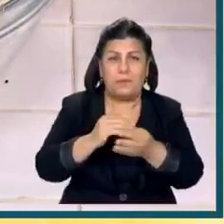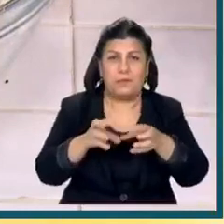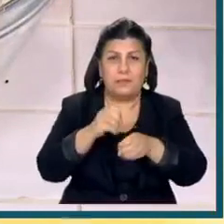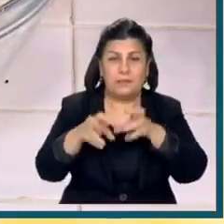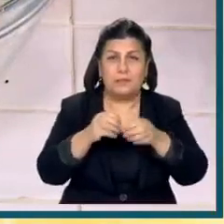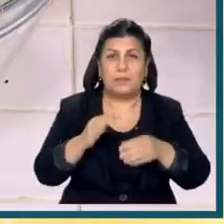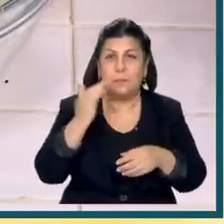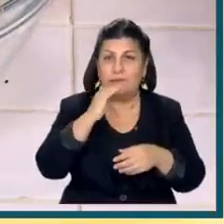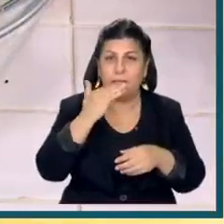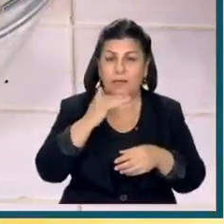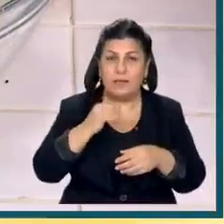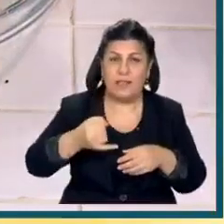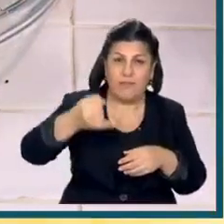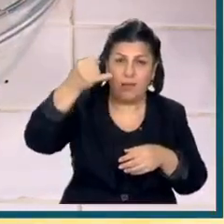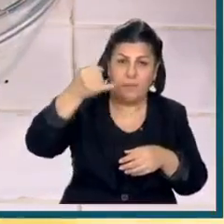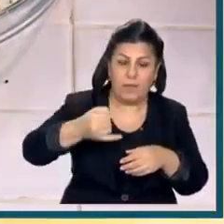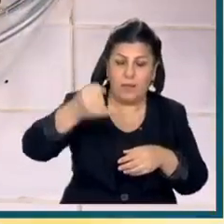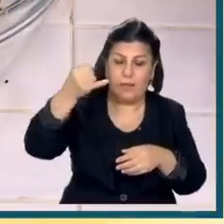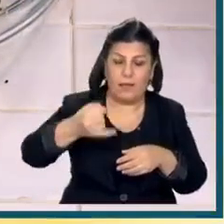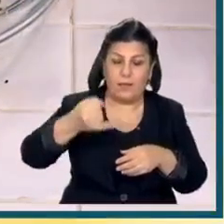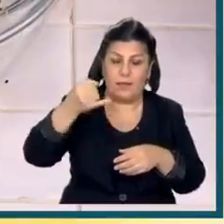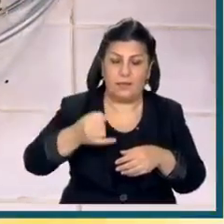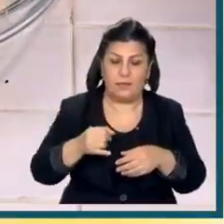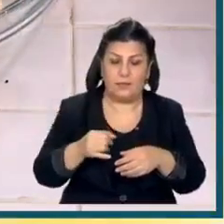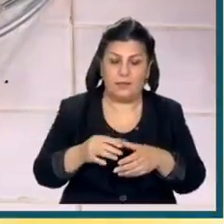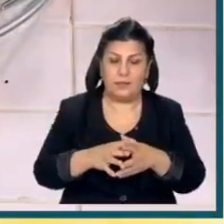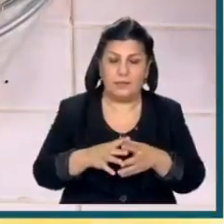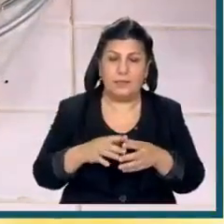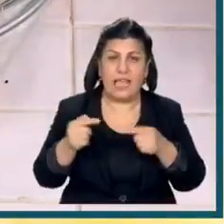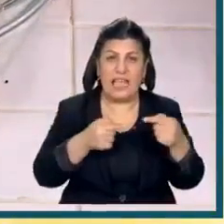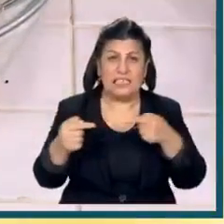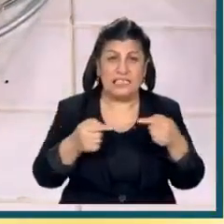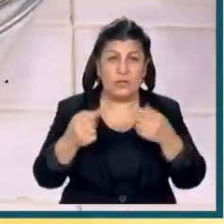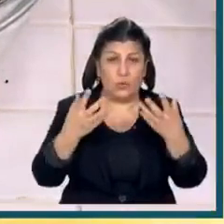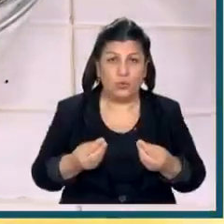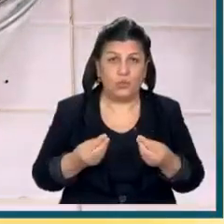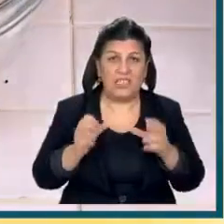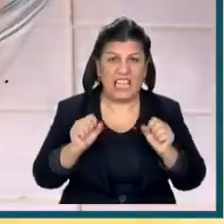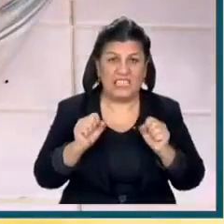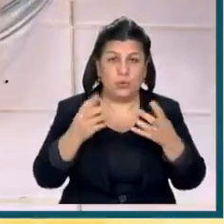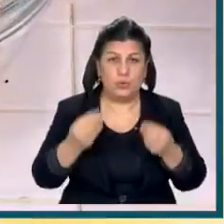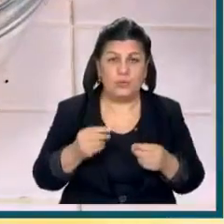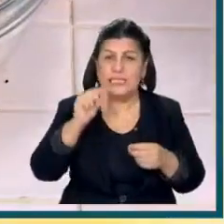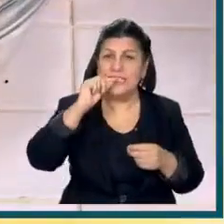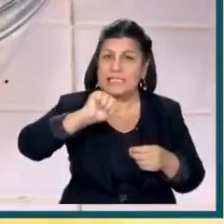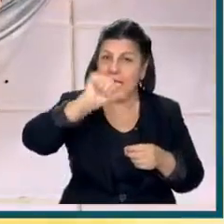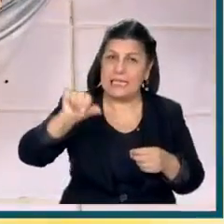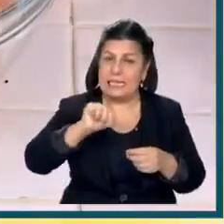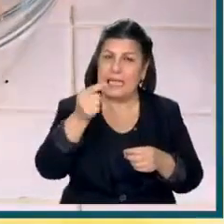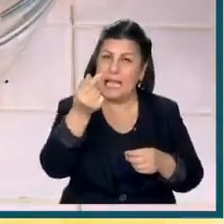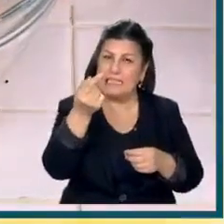biir peynirimizi kıvamı şey olursa eksik olursa üst kata olursa zeytinyağı da